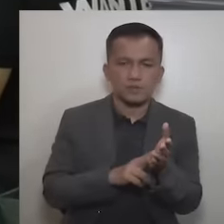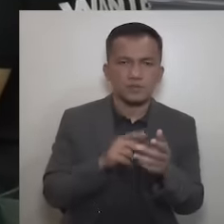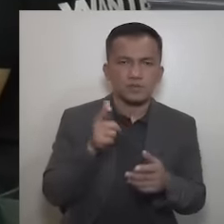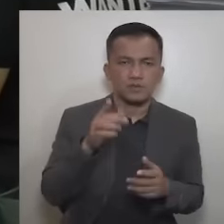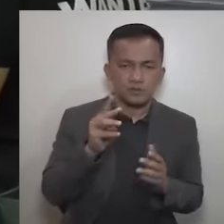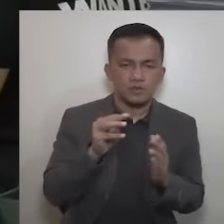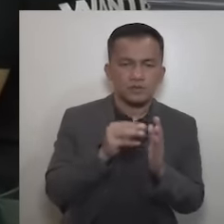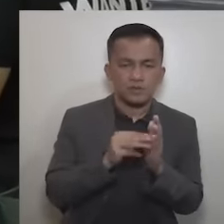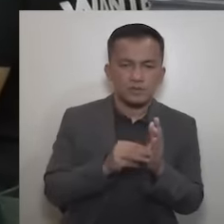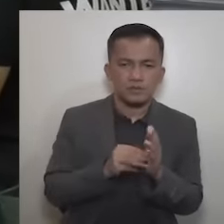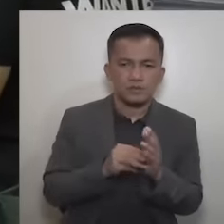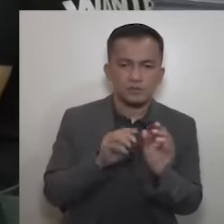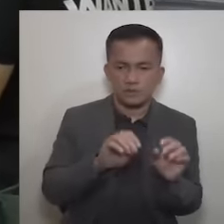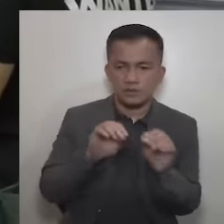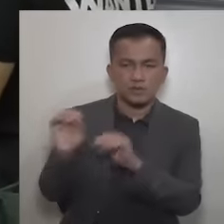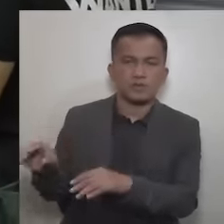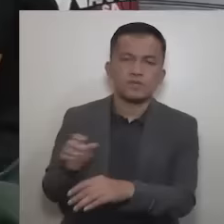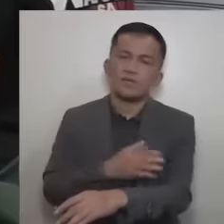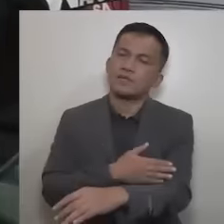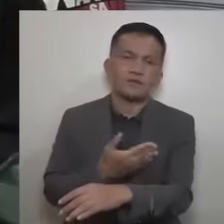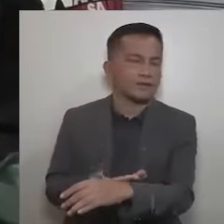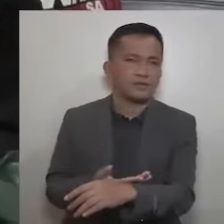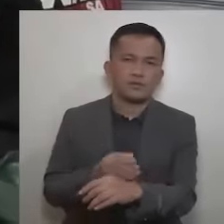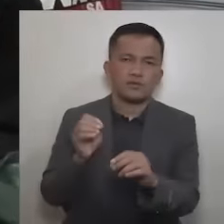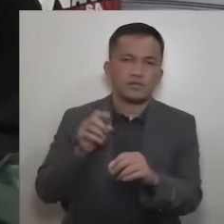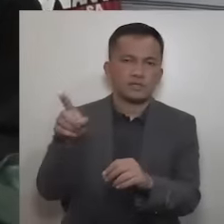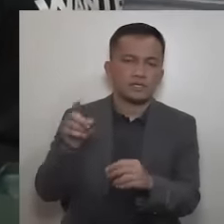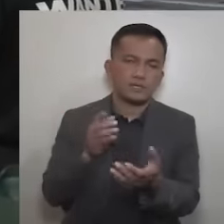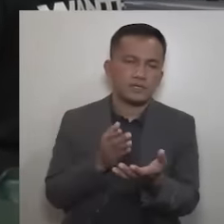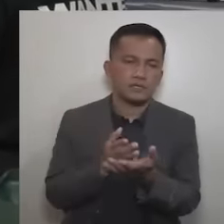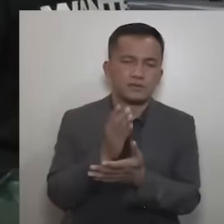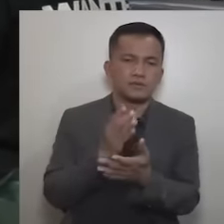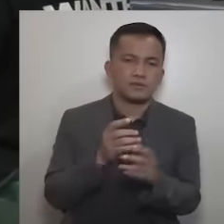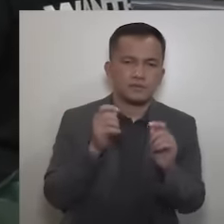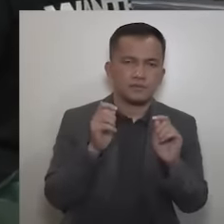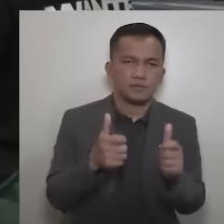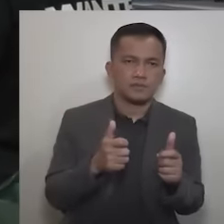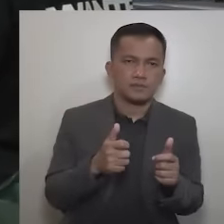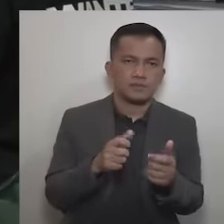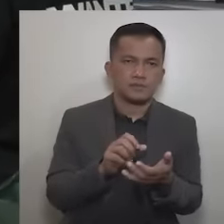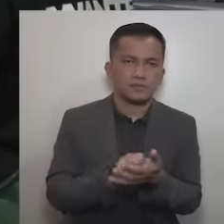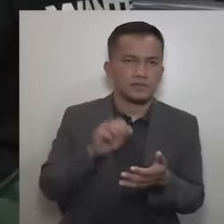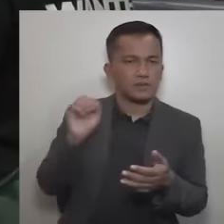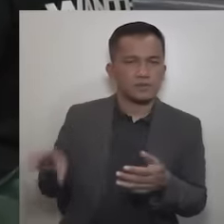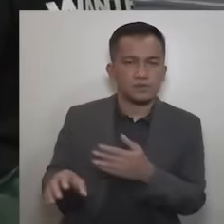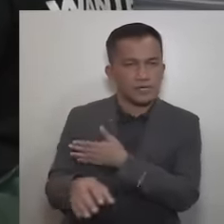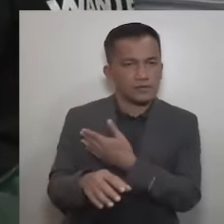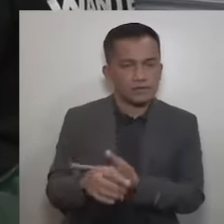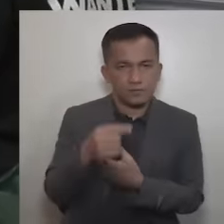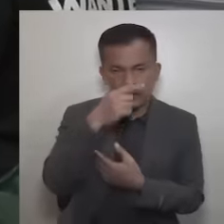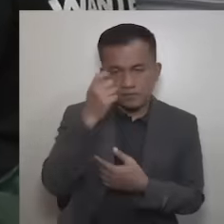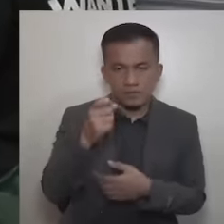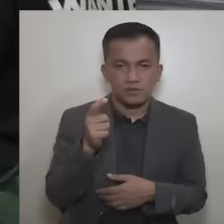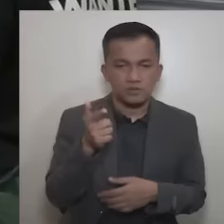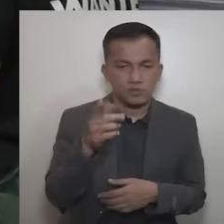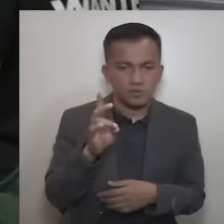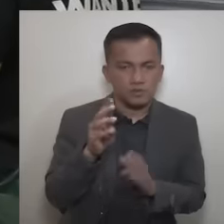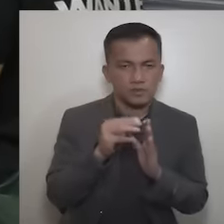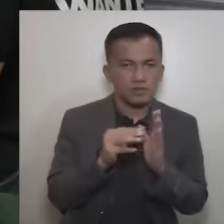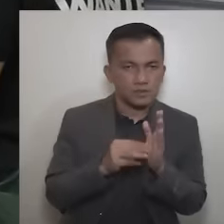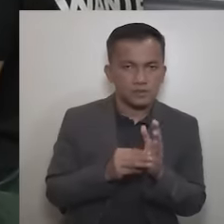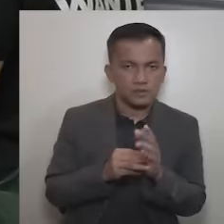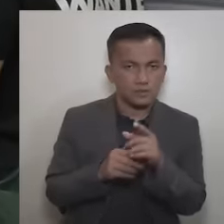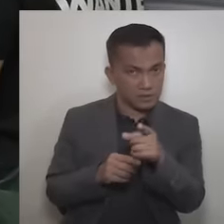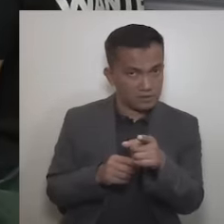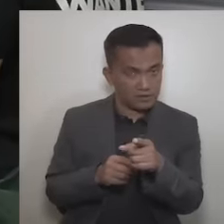lang sa 27 million, itinapon ng anak ko. Wala siyang karapatan na bigla-bigla na lang niya ipatatapon ng anak ko dahil lamang sa 27